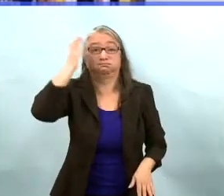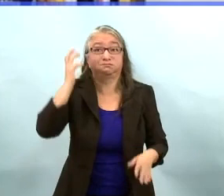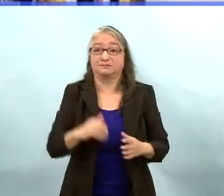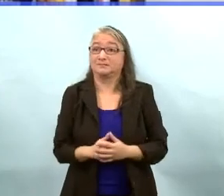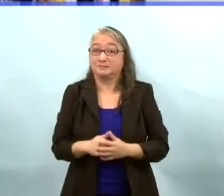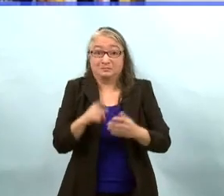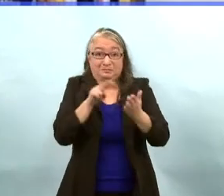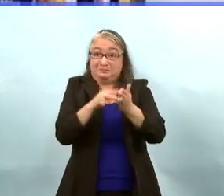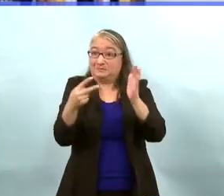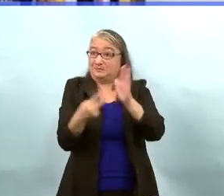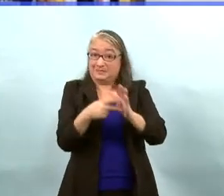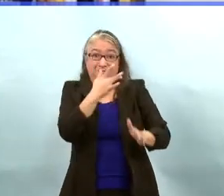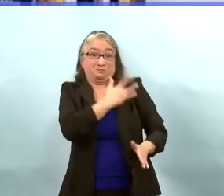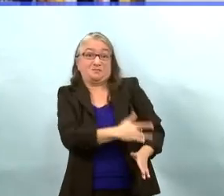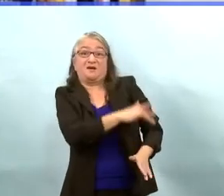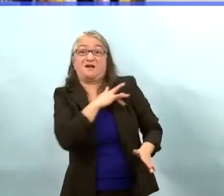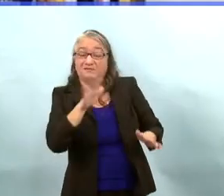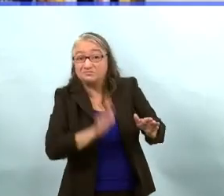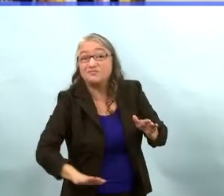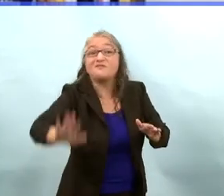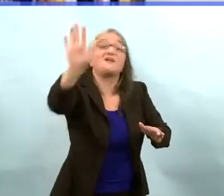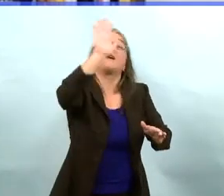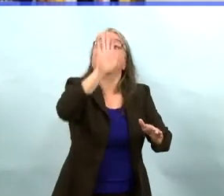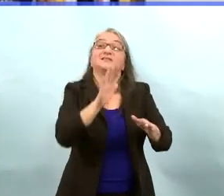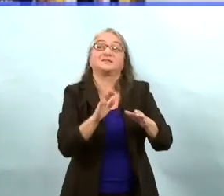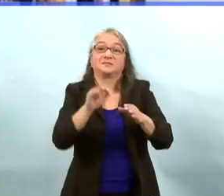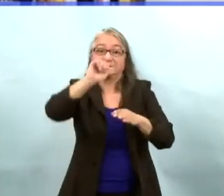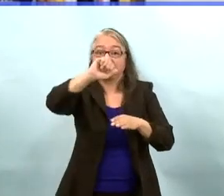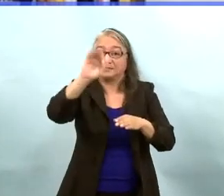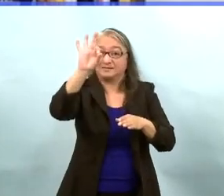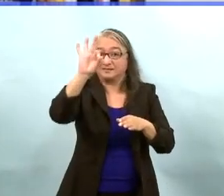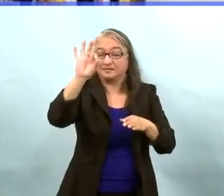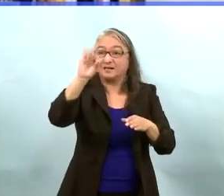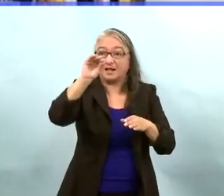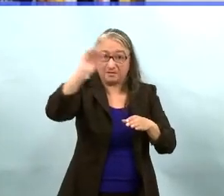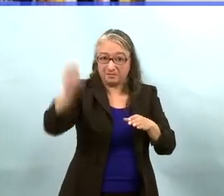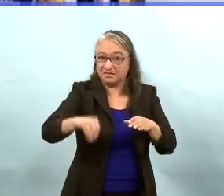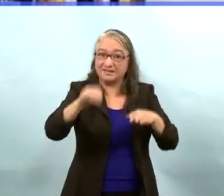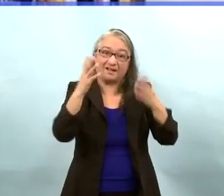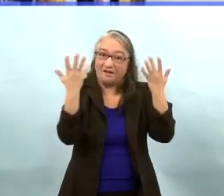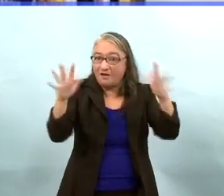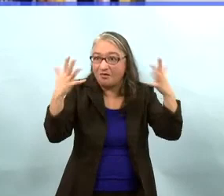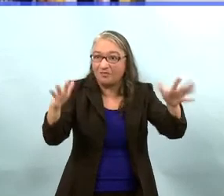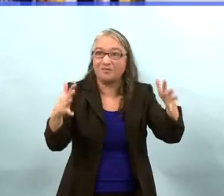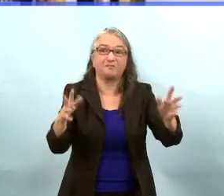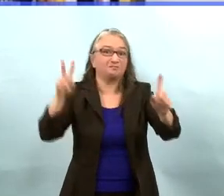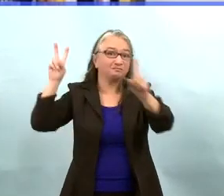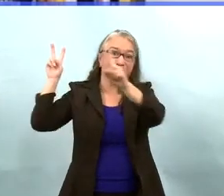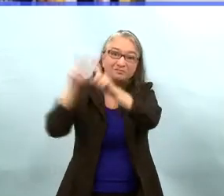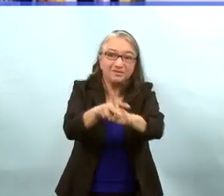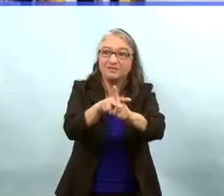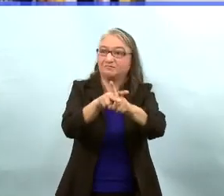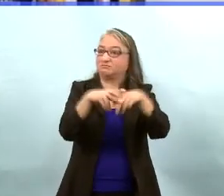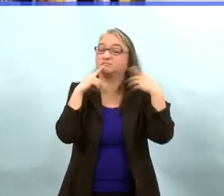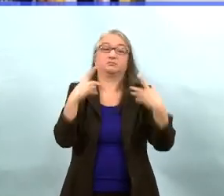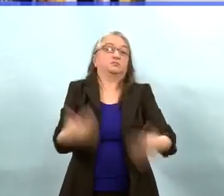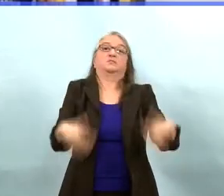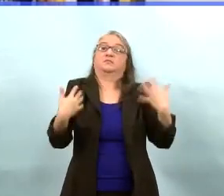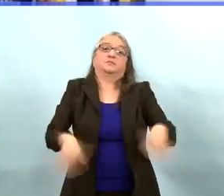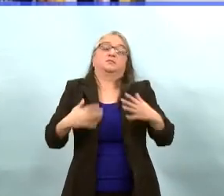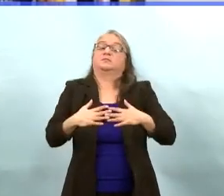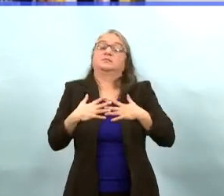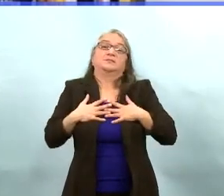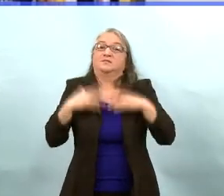de 10% de cette population avait un rendez-vous pour sa vaccination dans les premières 6 heures. Et